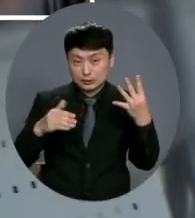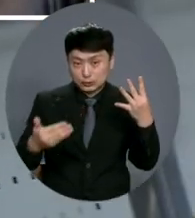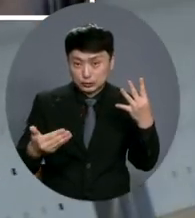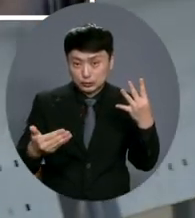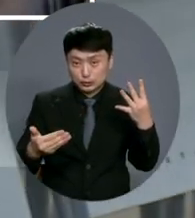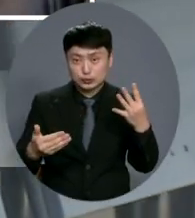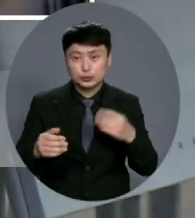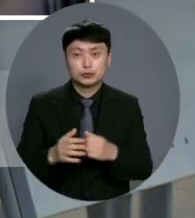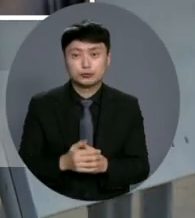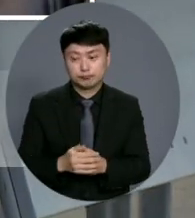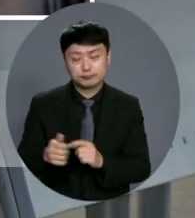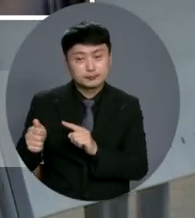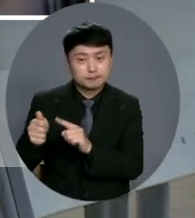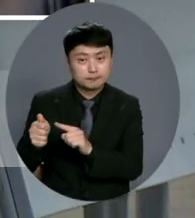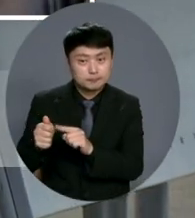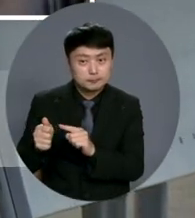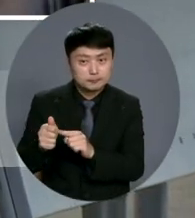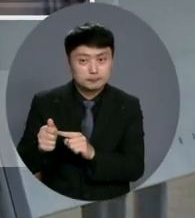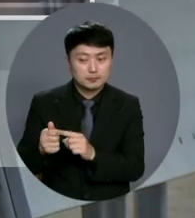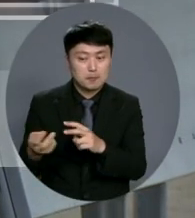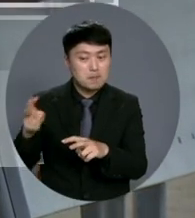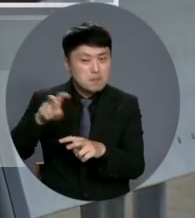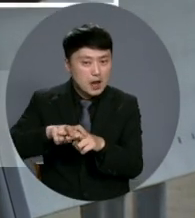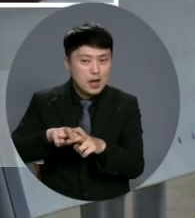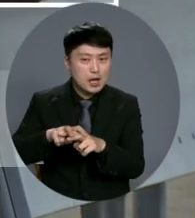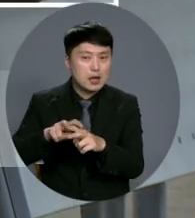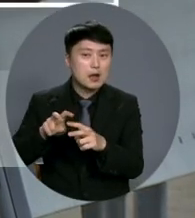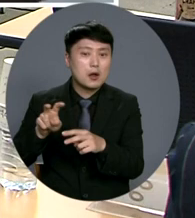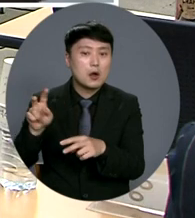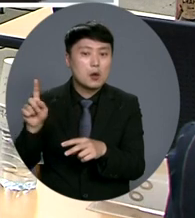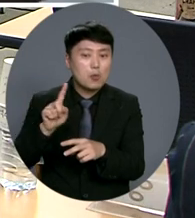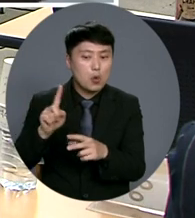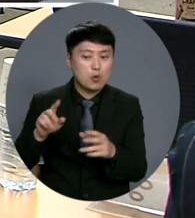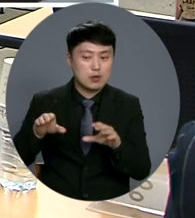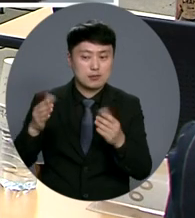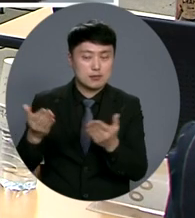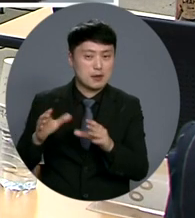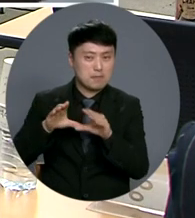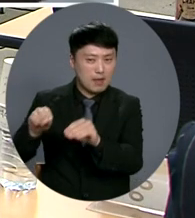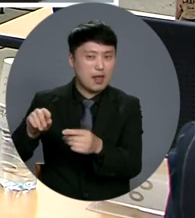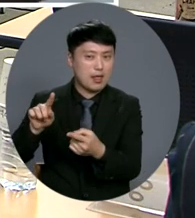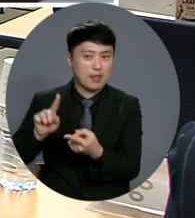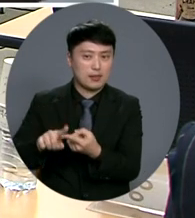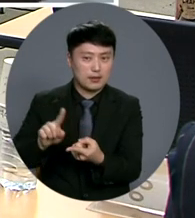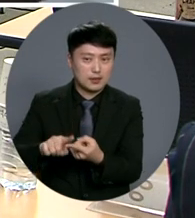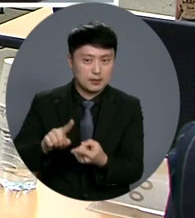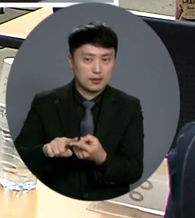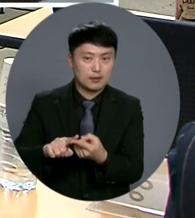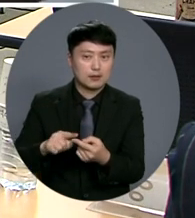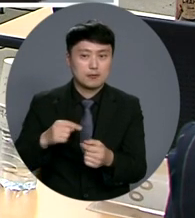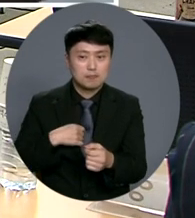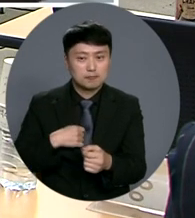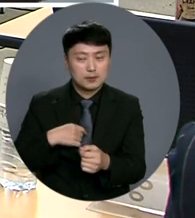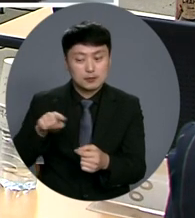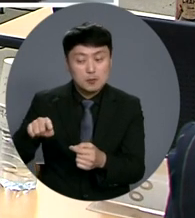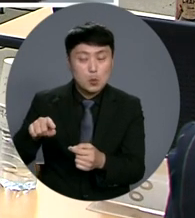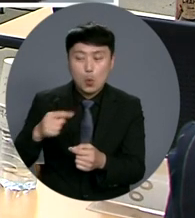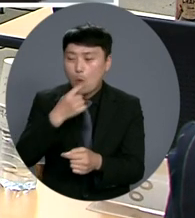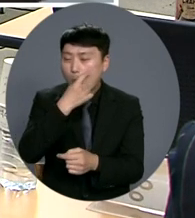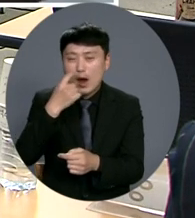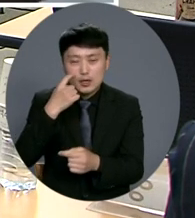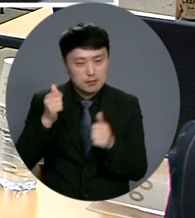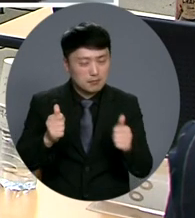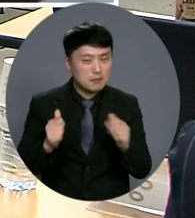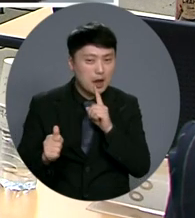의장이라는이 의장이 의장 임기도 동시에 끝난다는 주장이 제기됐고 평의회 의장 지위 부존재 확인 청구